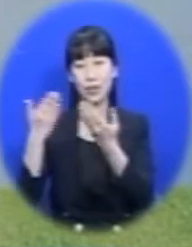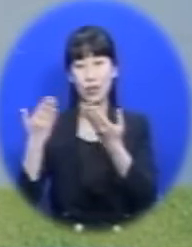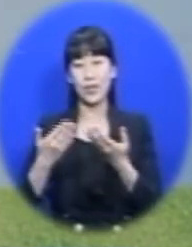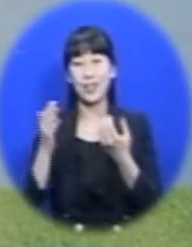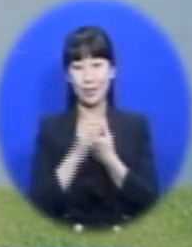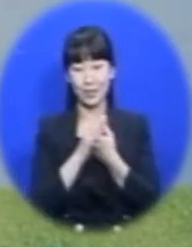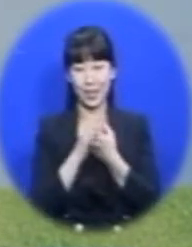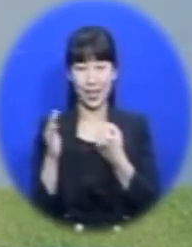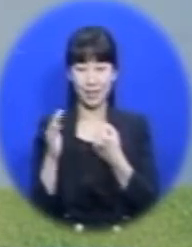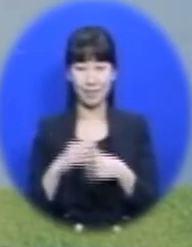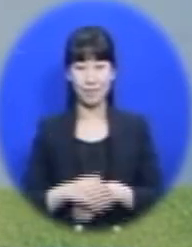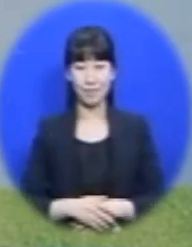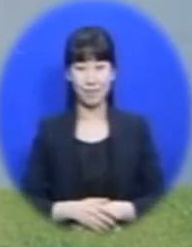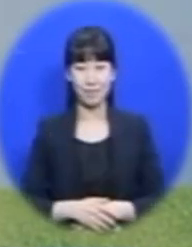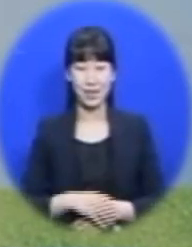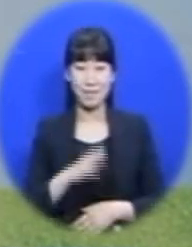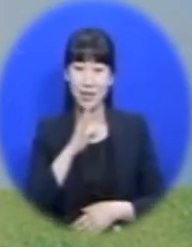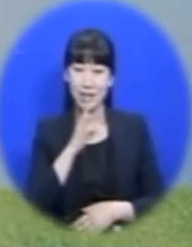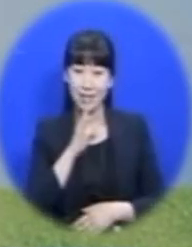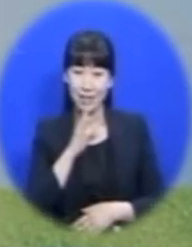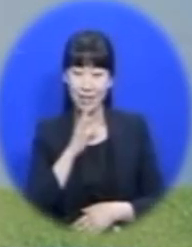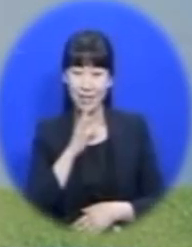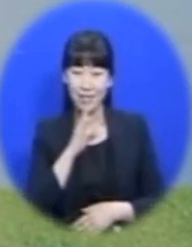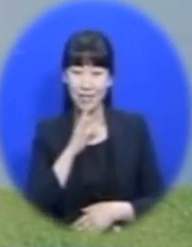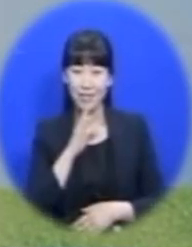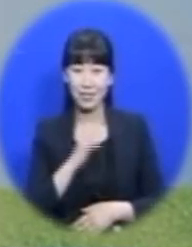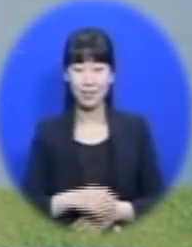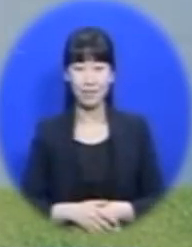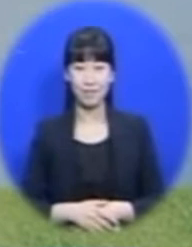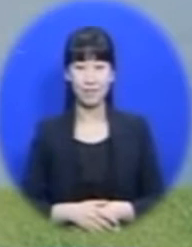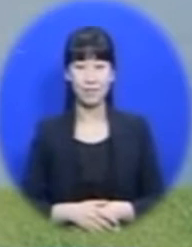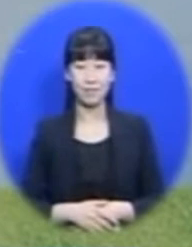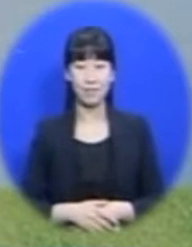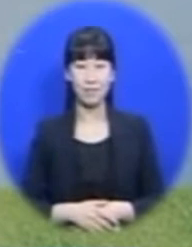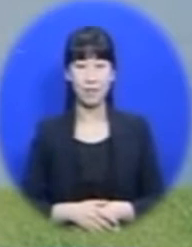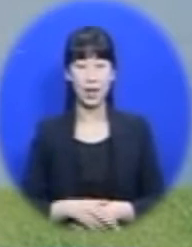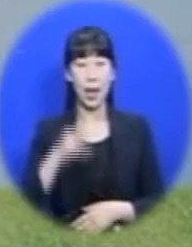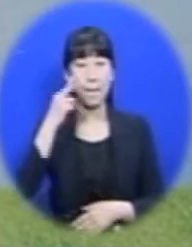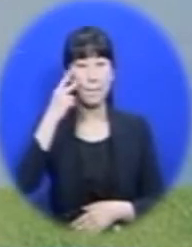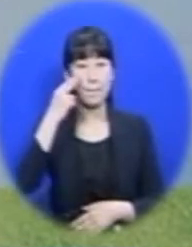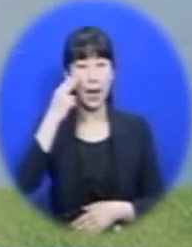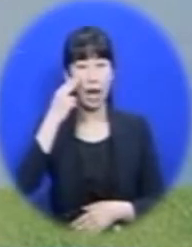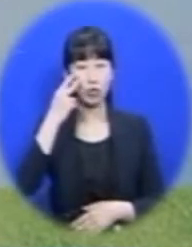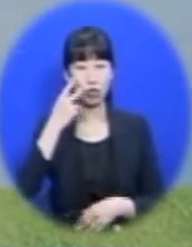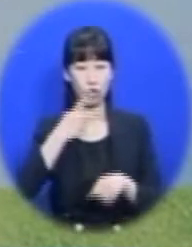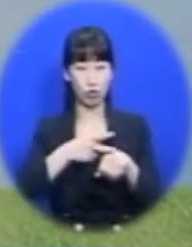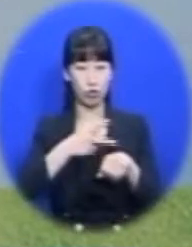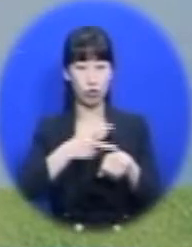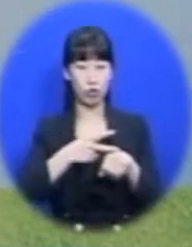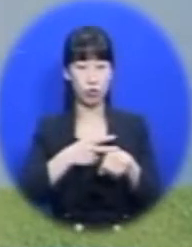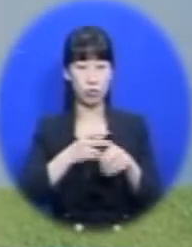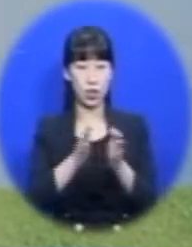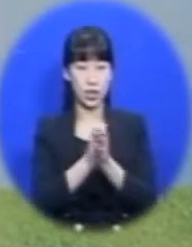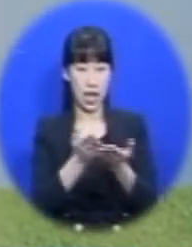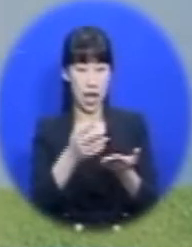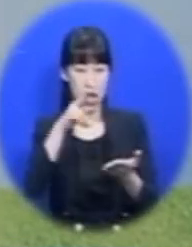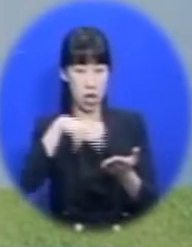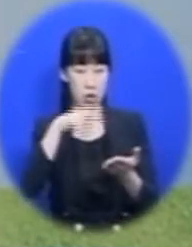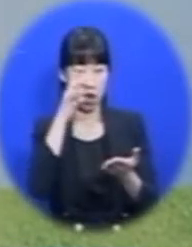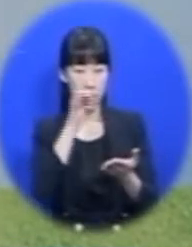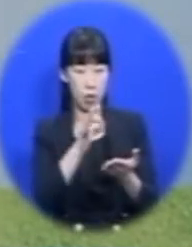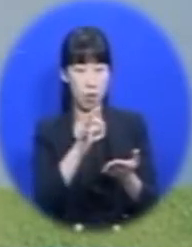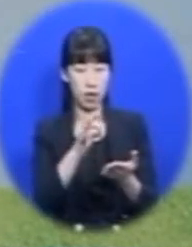않으시고 사도 바울은 특별히 사랑했기 때문일까요? 바울 서신을 읽어보면 사도 바울은 계속해서